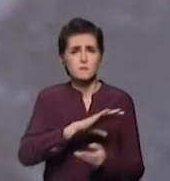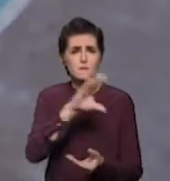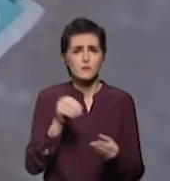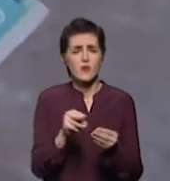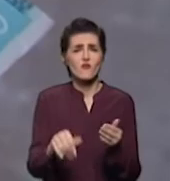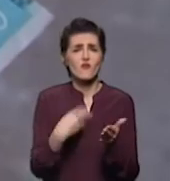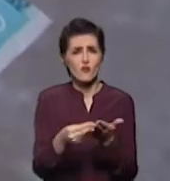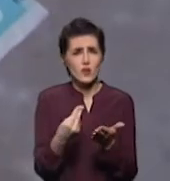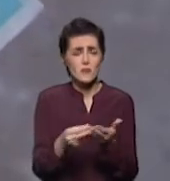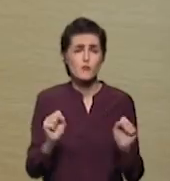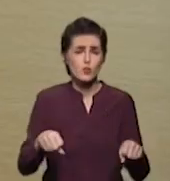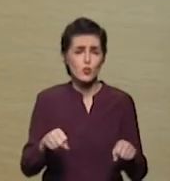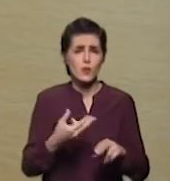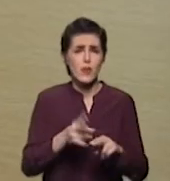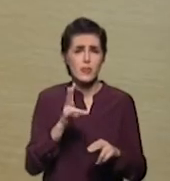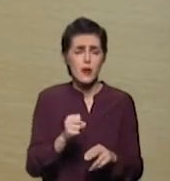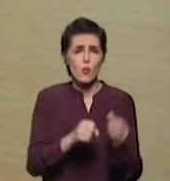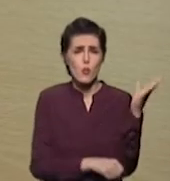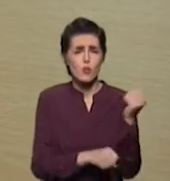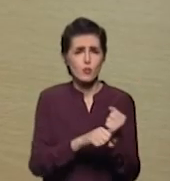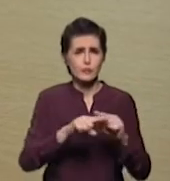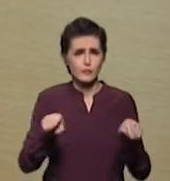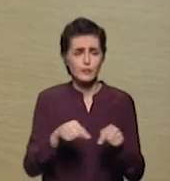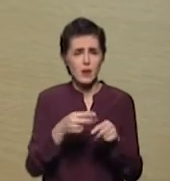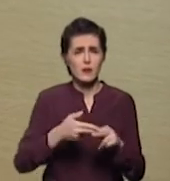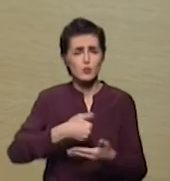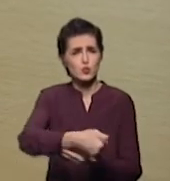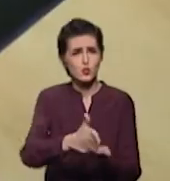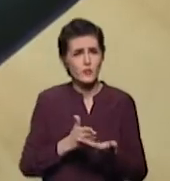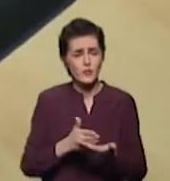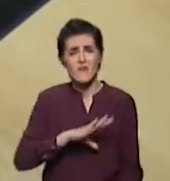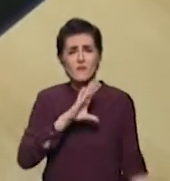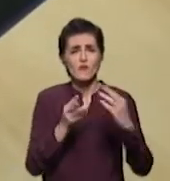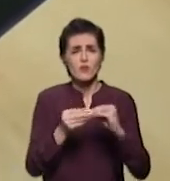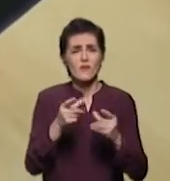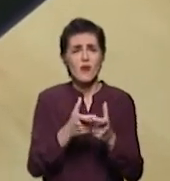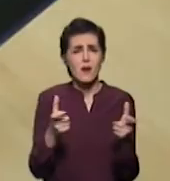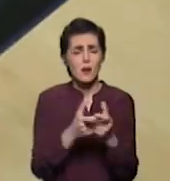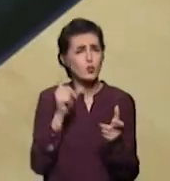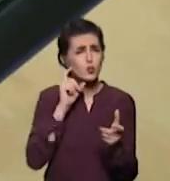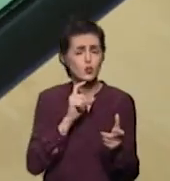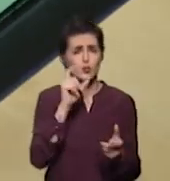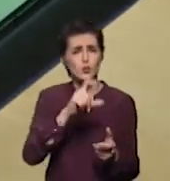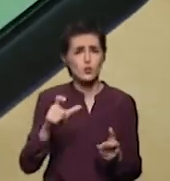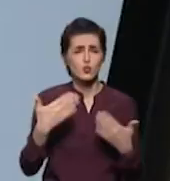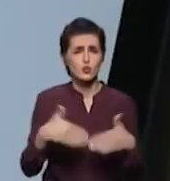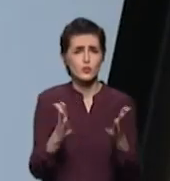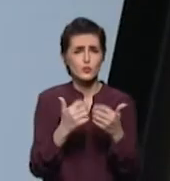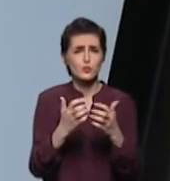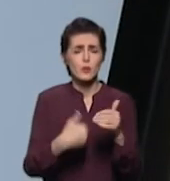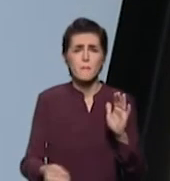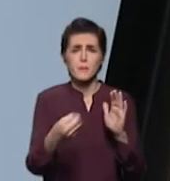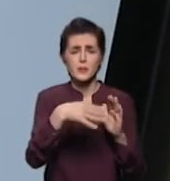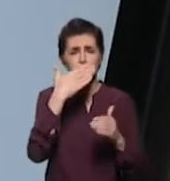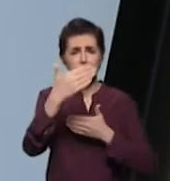витратити кошти можна буде й на комунальні послуги. Загалом на картки українців вже перерахували